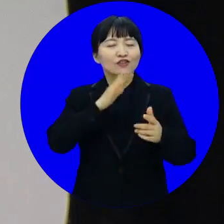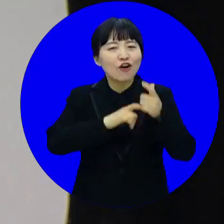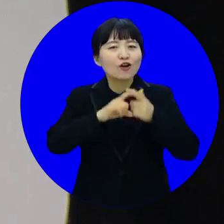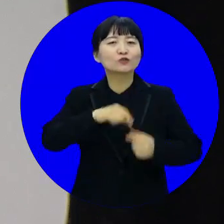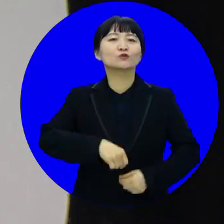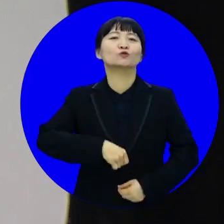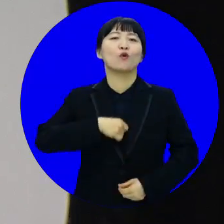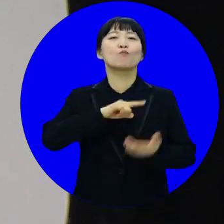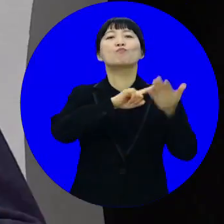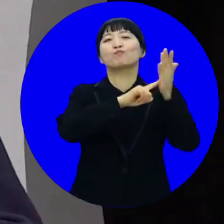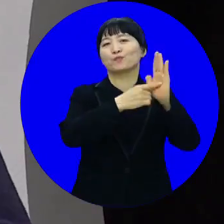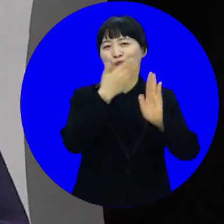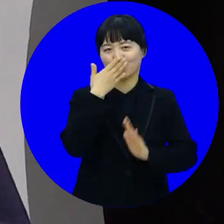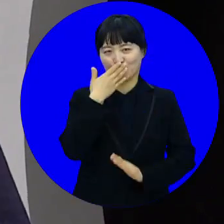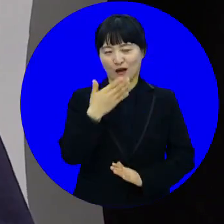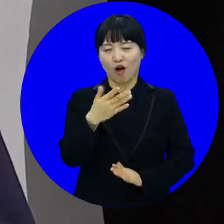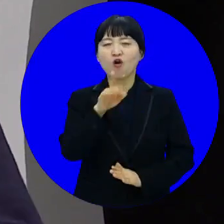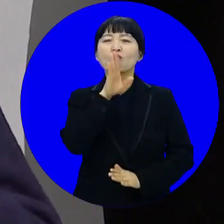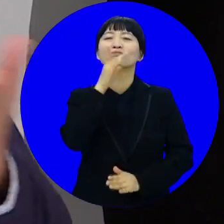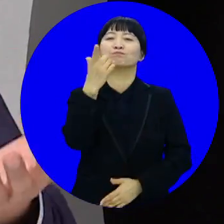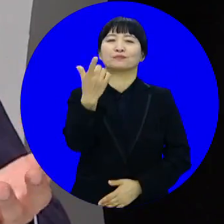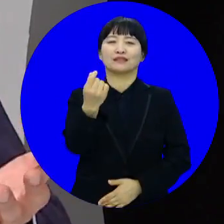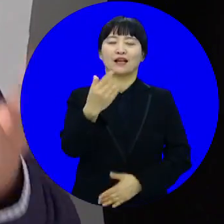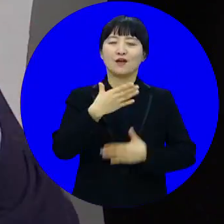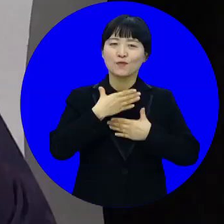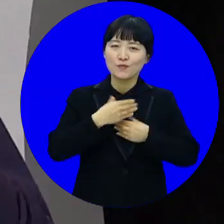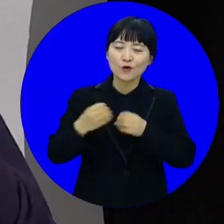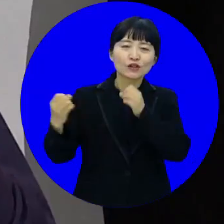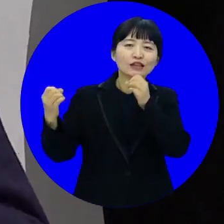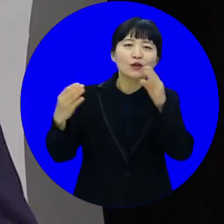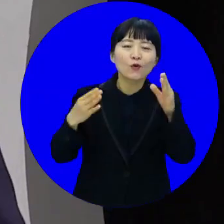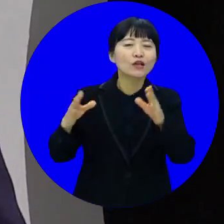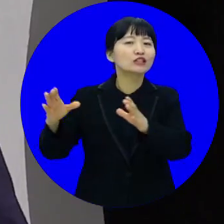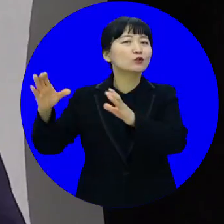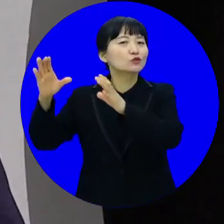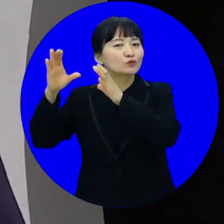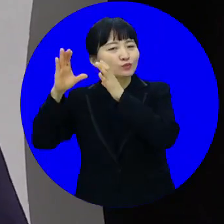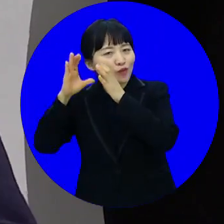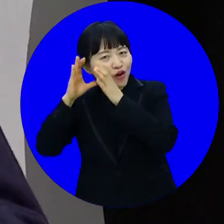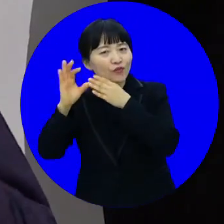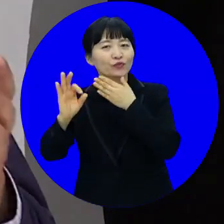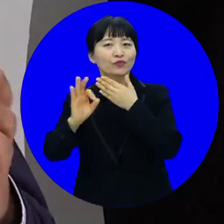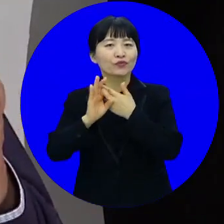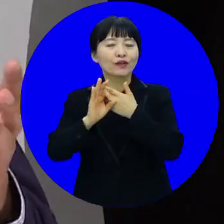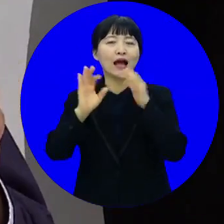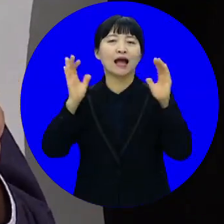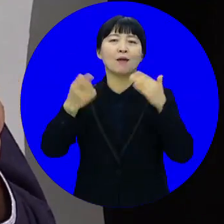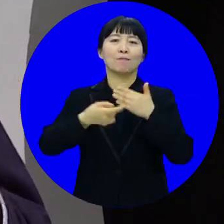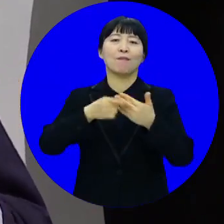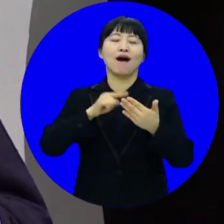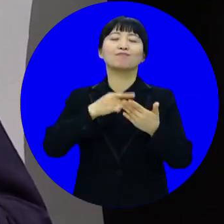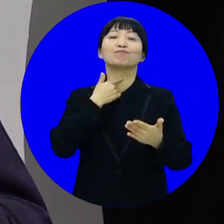그렇죠. 편안하게 대응해주고 아이의 얘기를 들어주고 경청해준다면